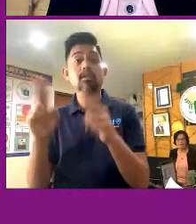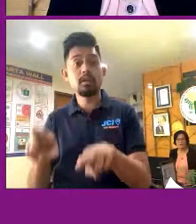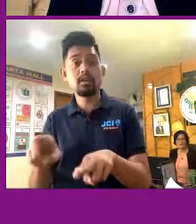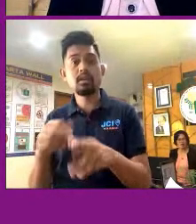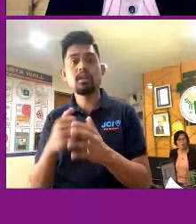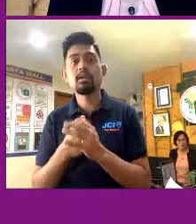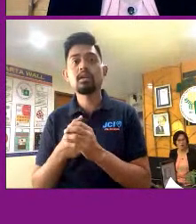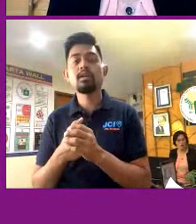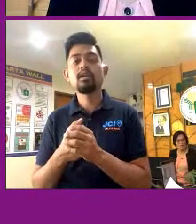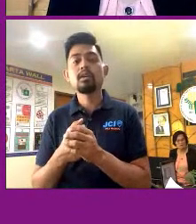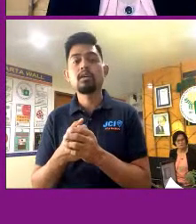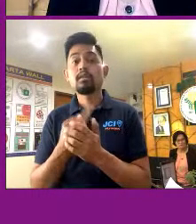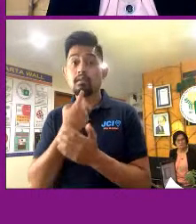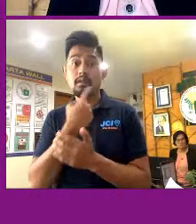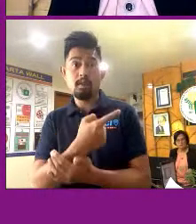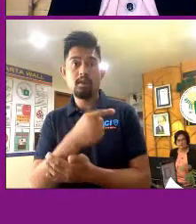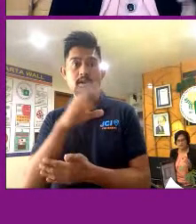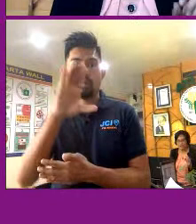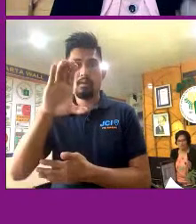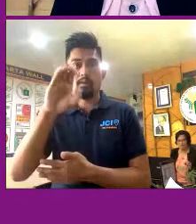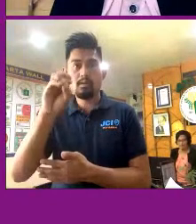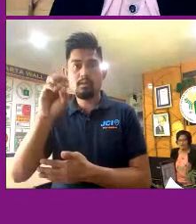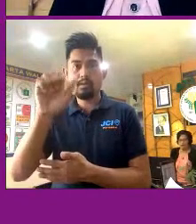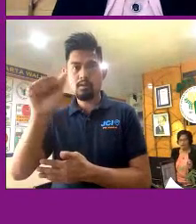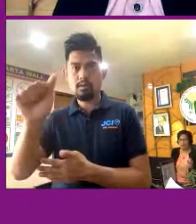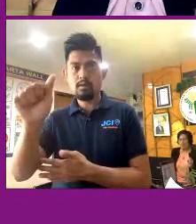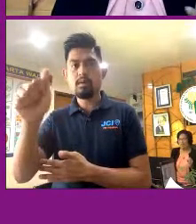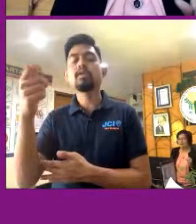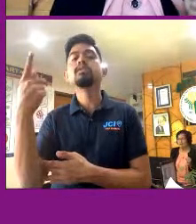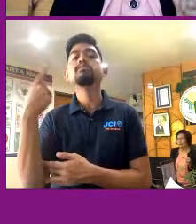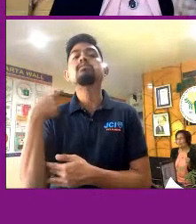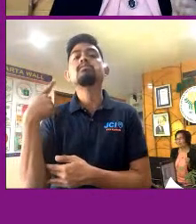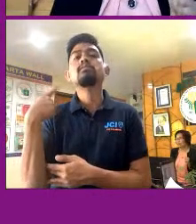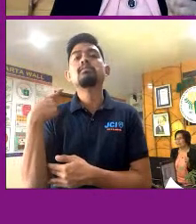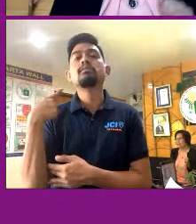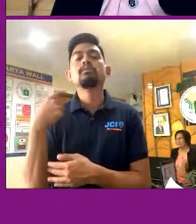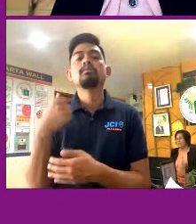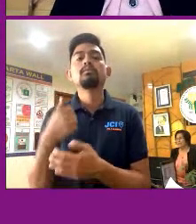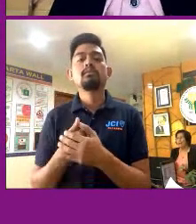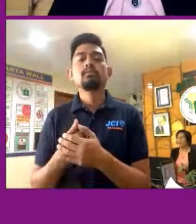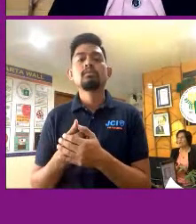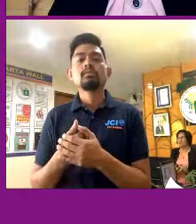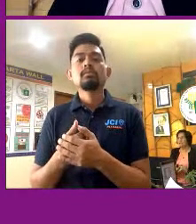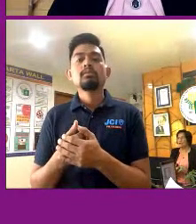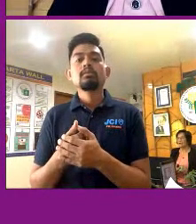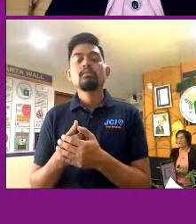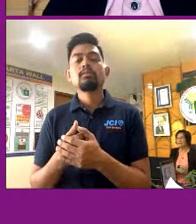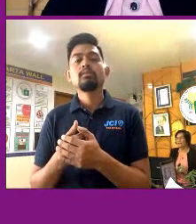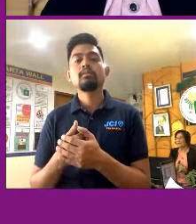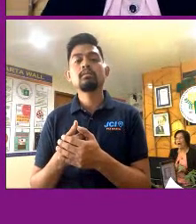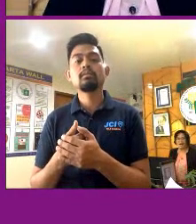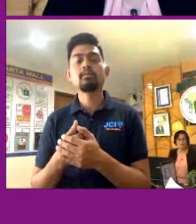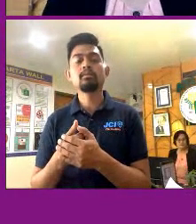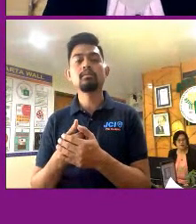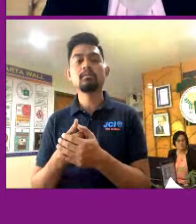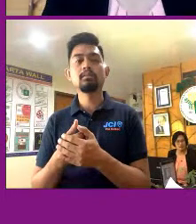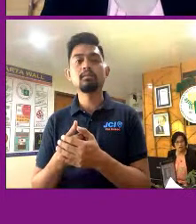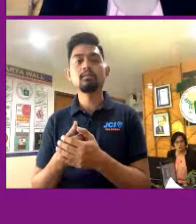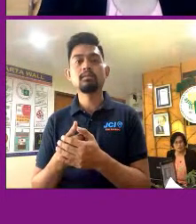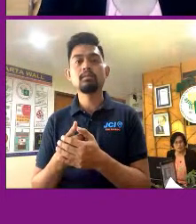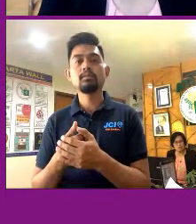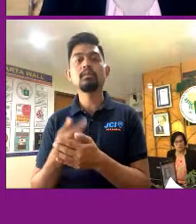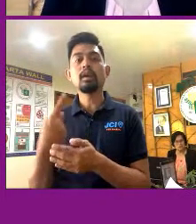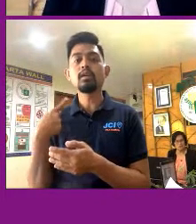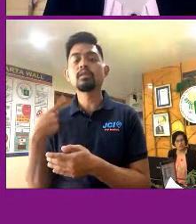the COA is having now the nag-aano na sila,